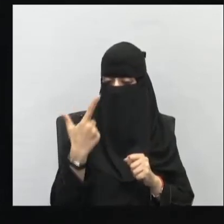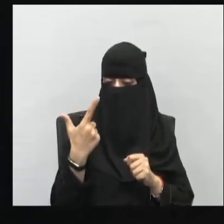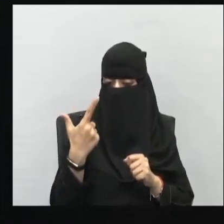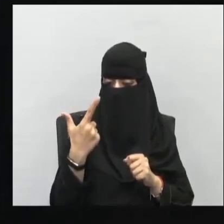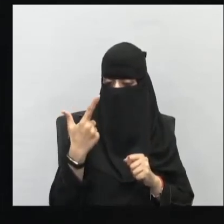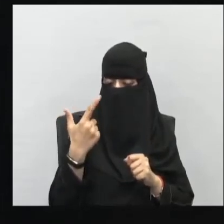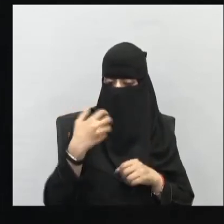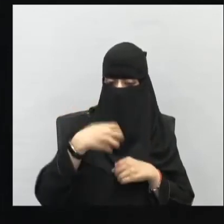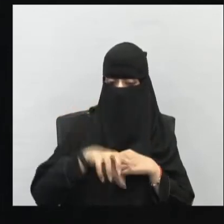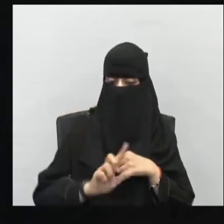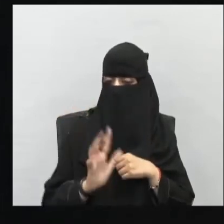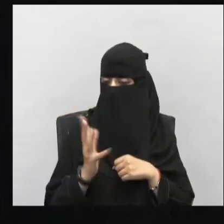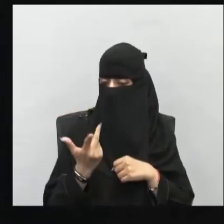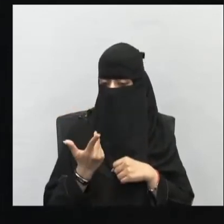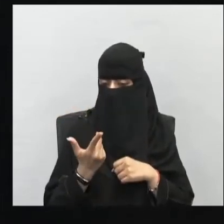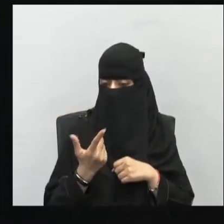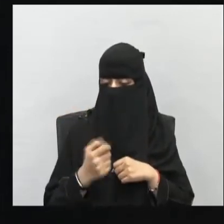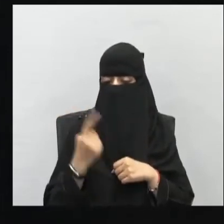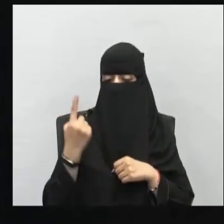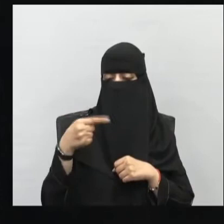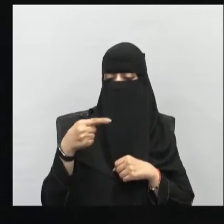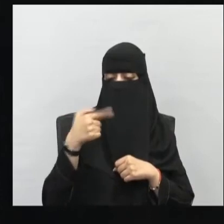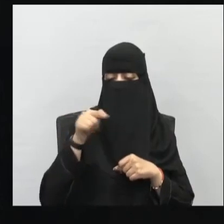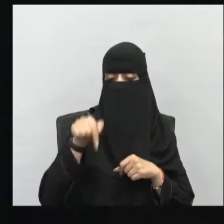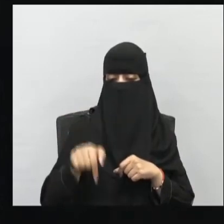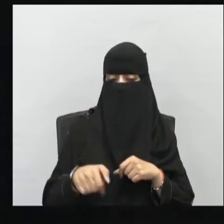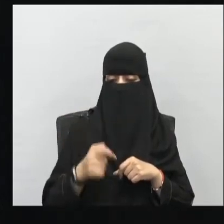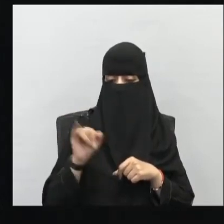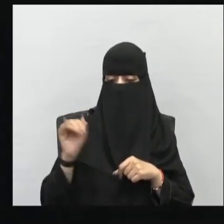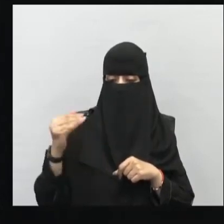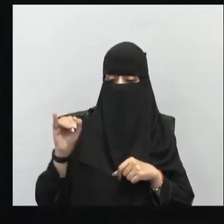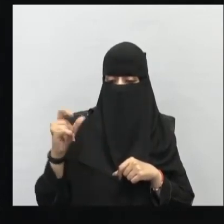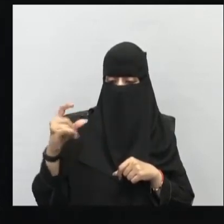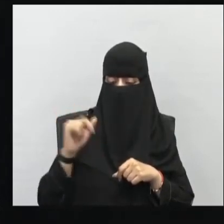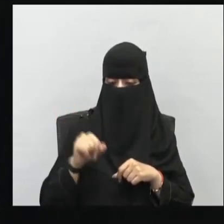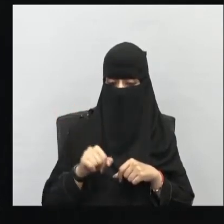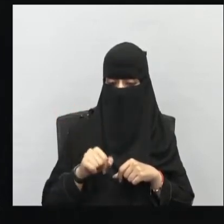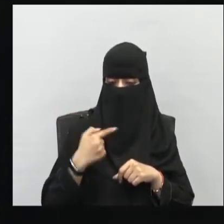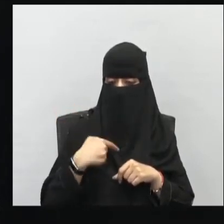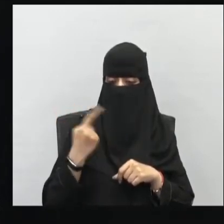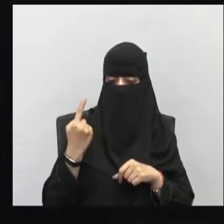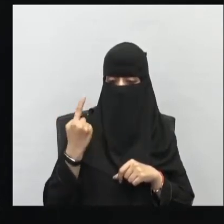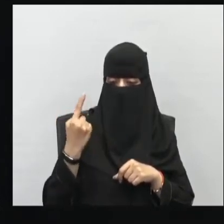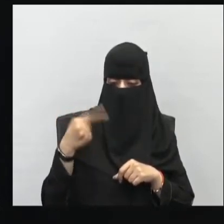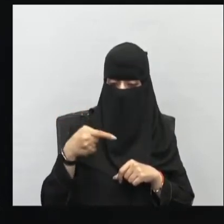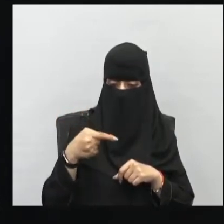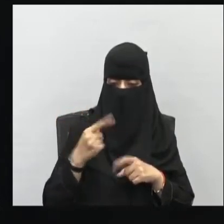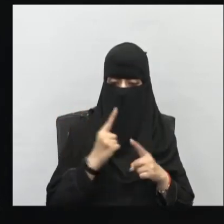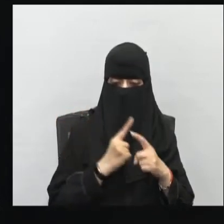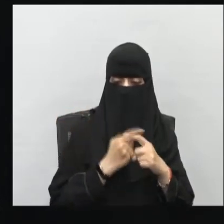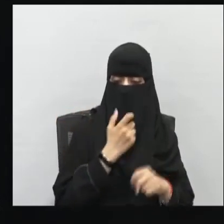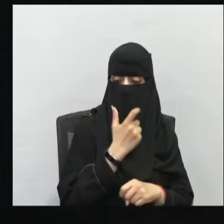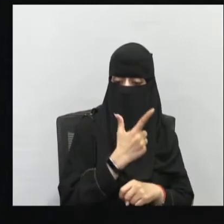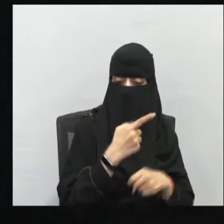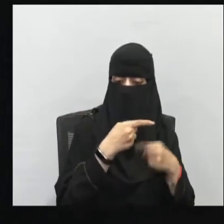هنا، إذا محمد 10 ضرب 7 يساوي ماذا؟ 70 ريالا. إذا نضرب